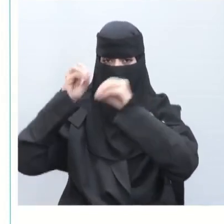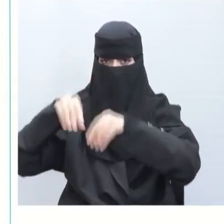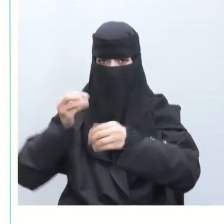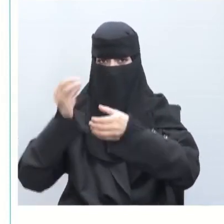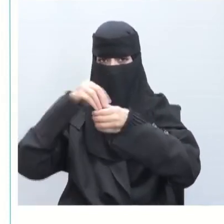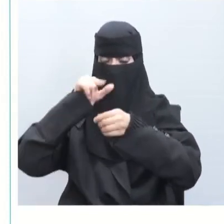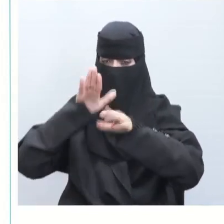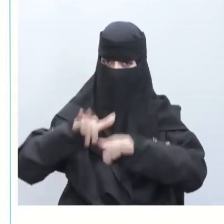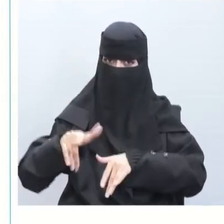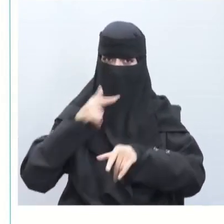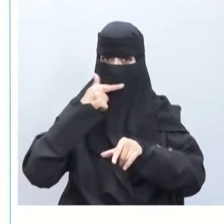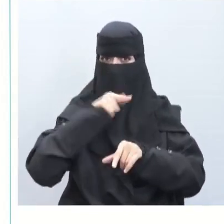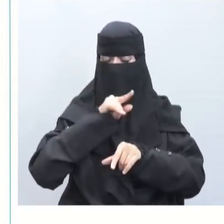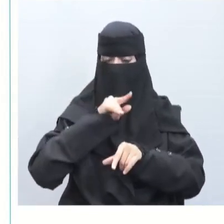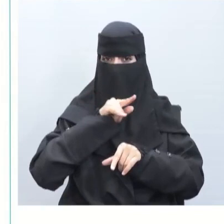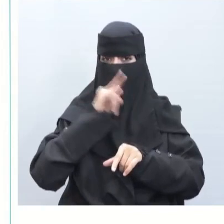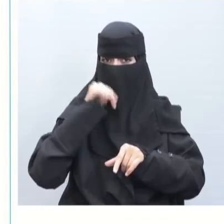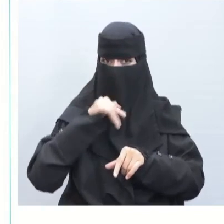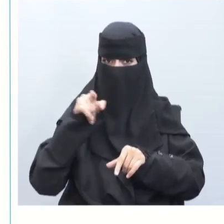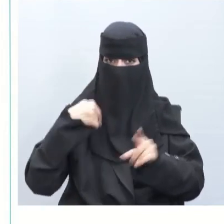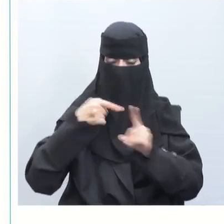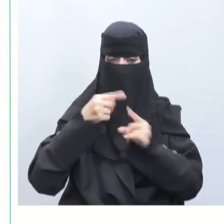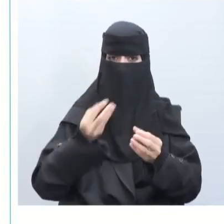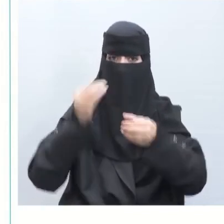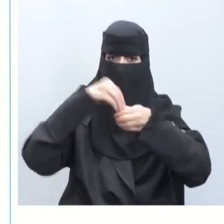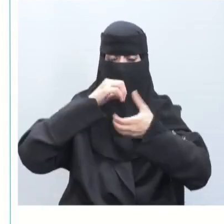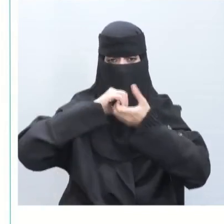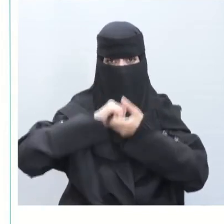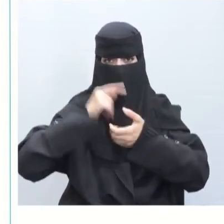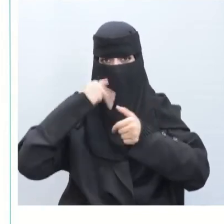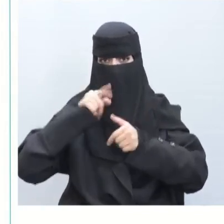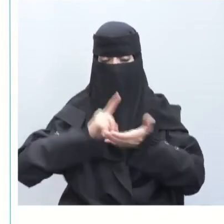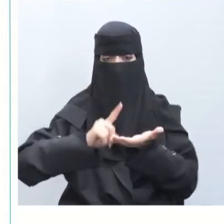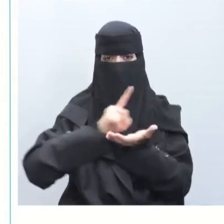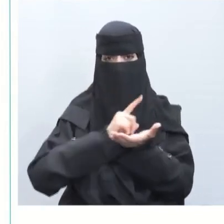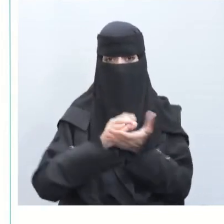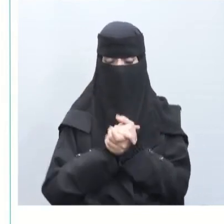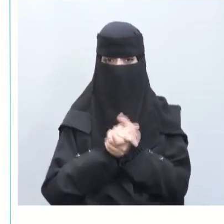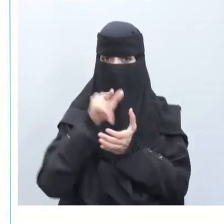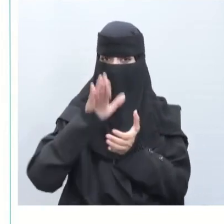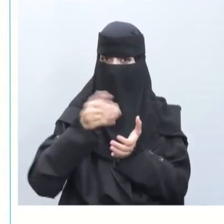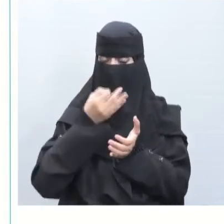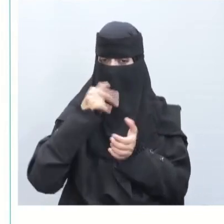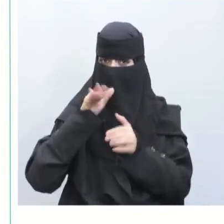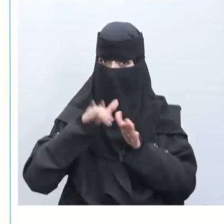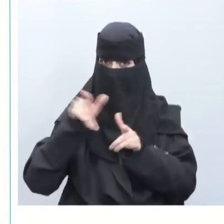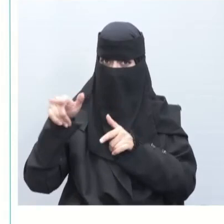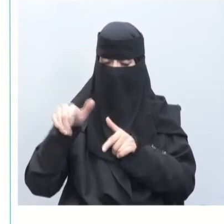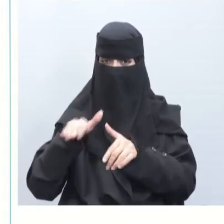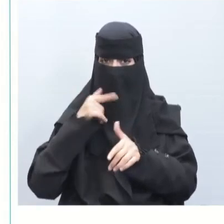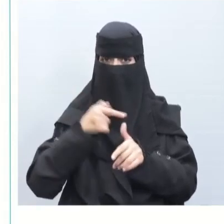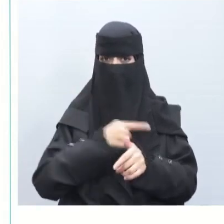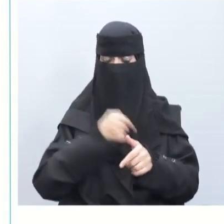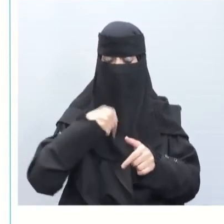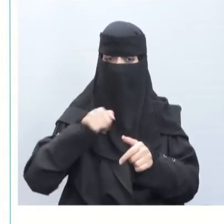النفايات الموجوده وتكون هذه النفايات صديقه للبيئه ذكرنا هنالك ما